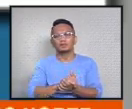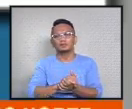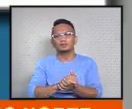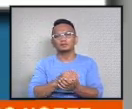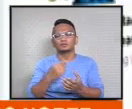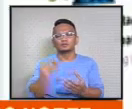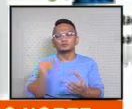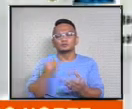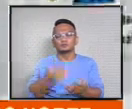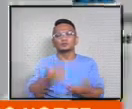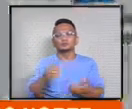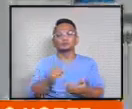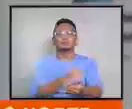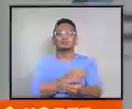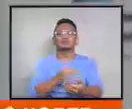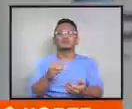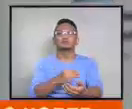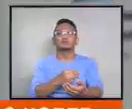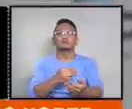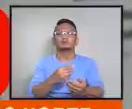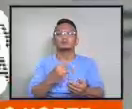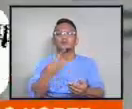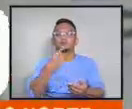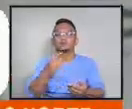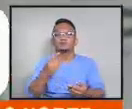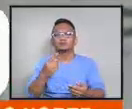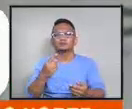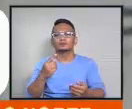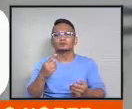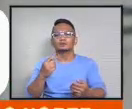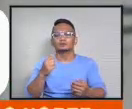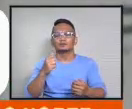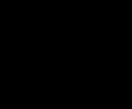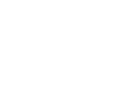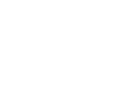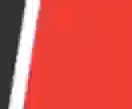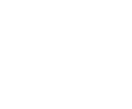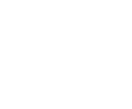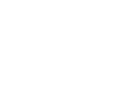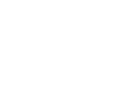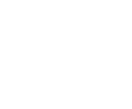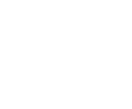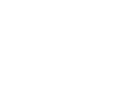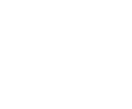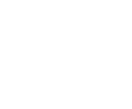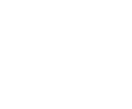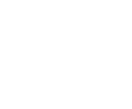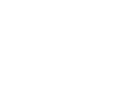Miley na tila pahagi nga sa alcohol at drug addiction ng mister.